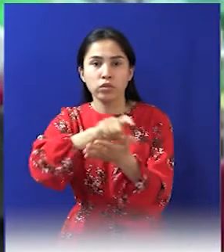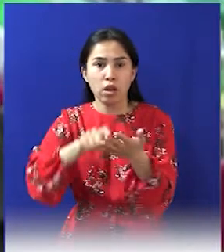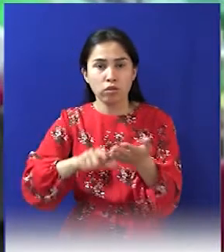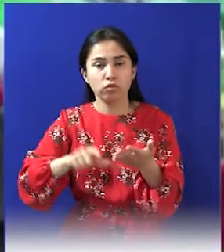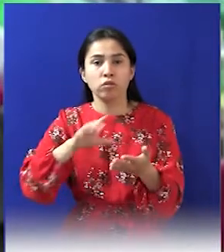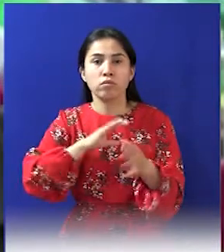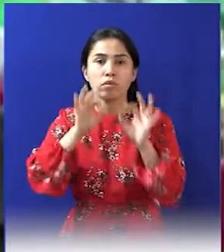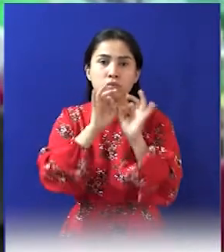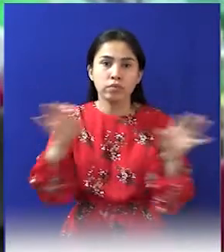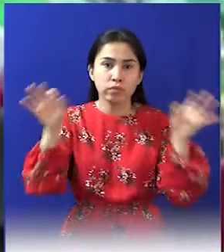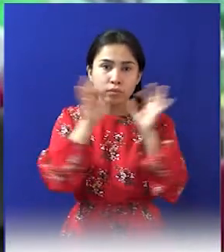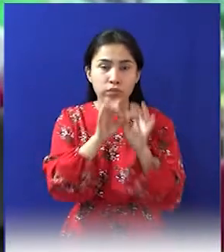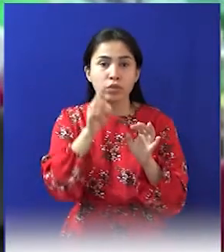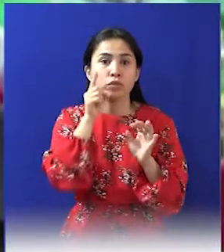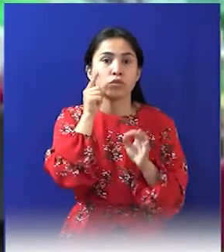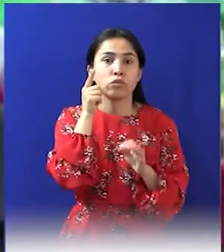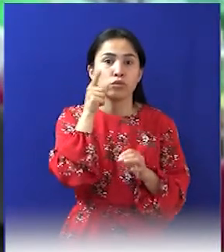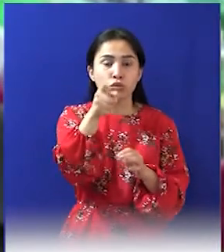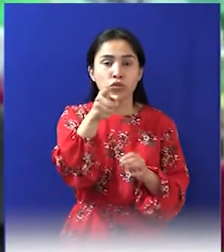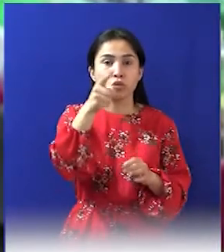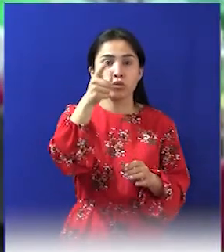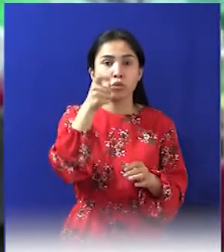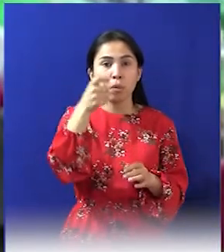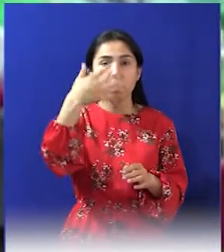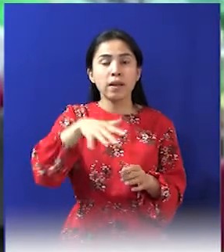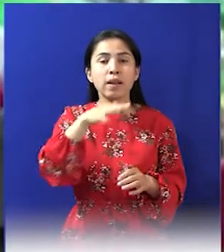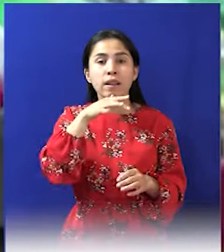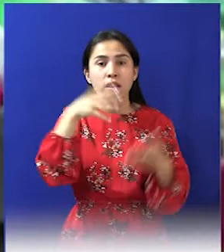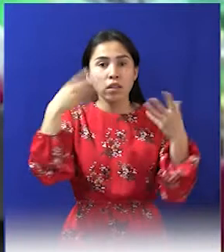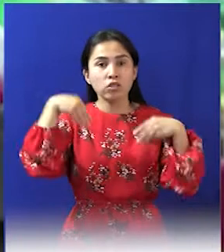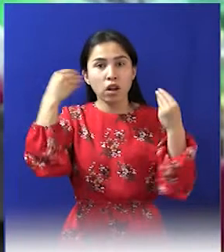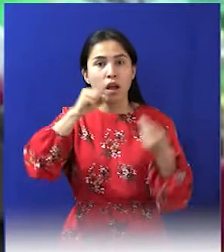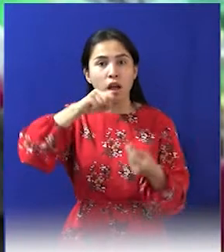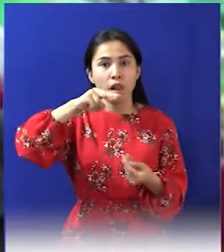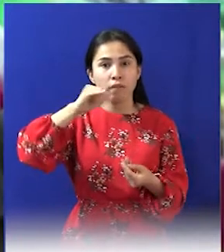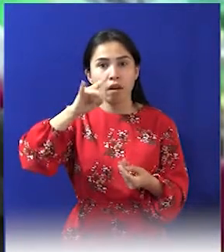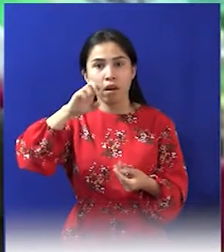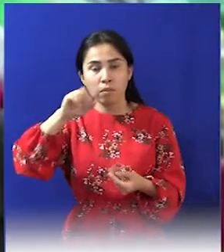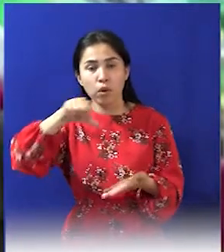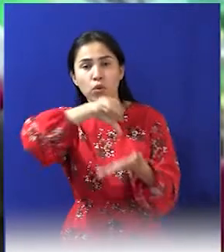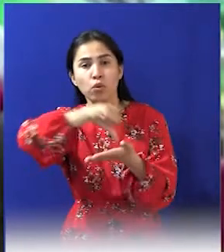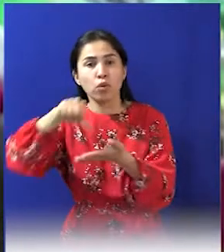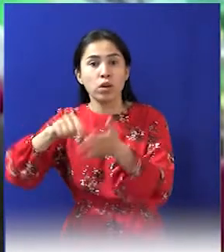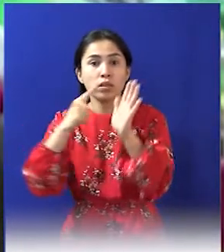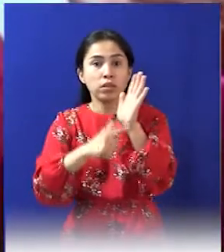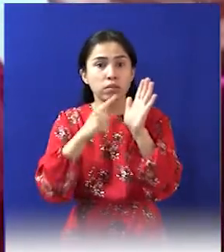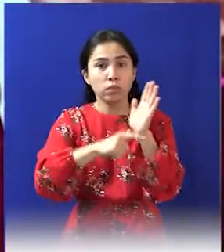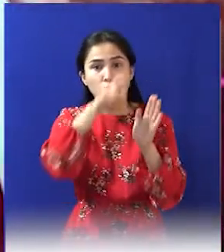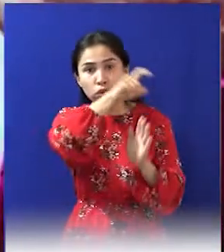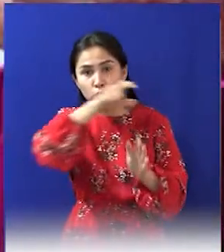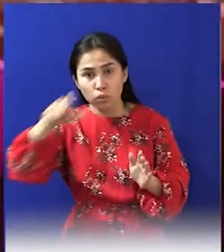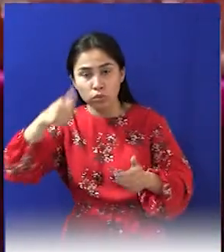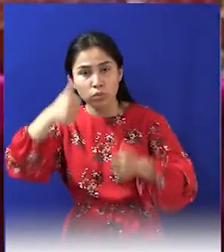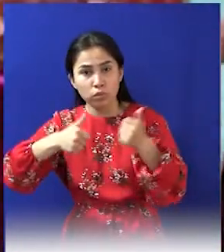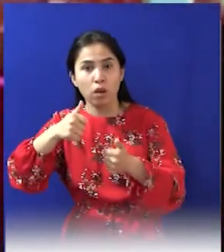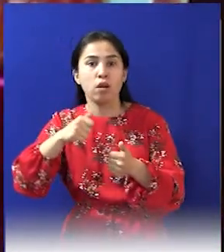в музейный мир не иссякает. И каждый, приступив порог, немало нового узнает. Данное